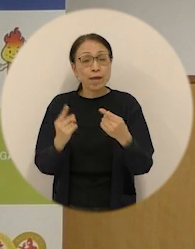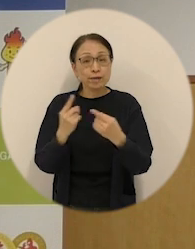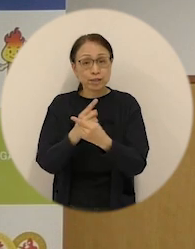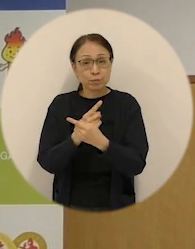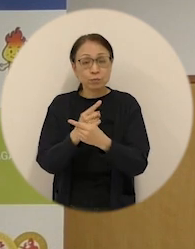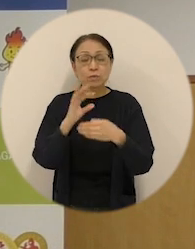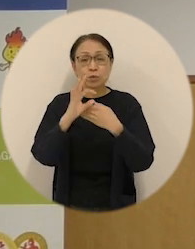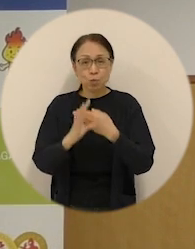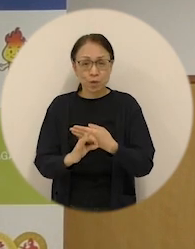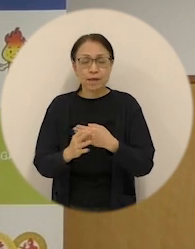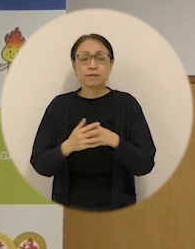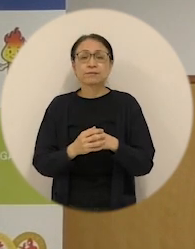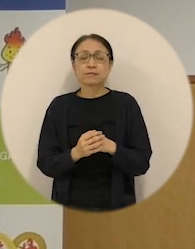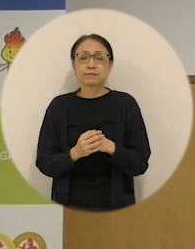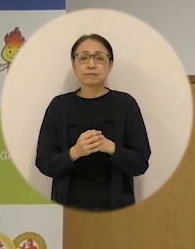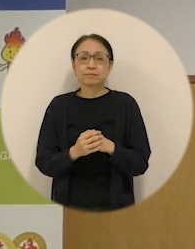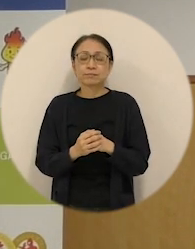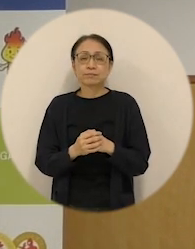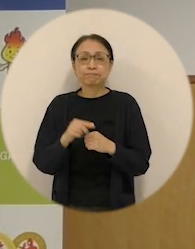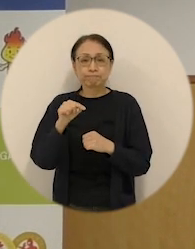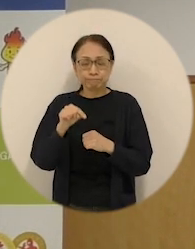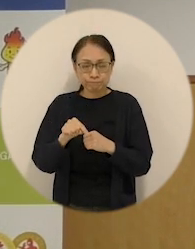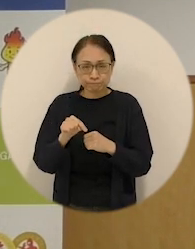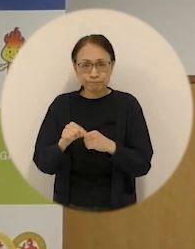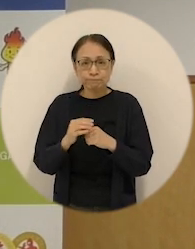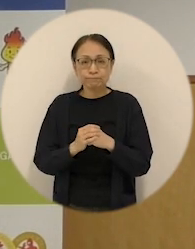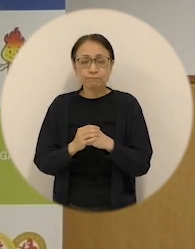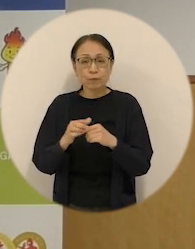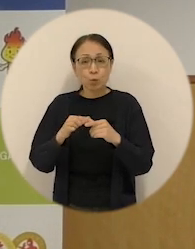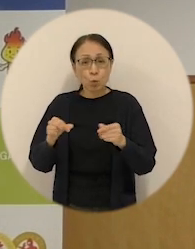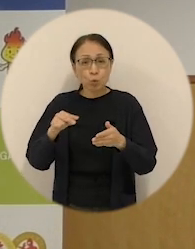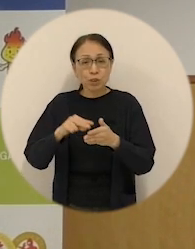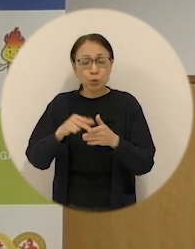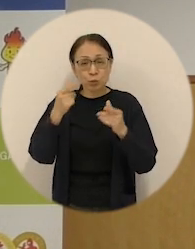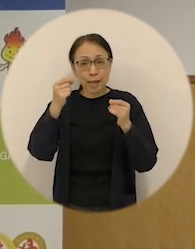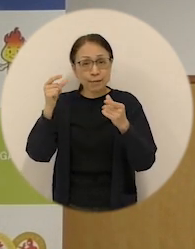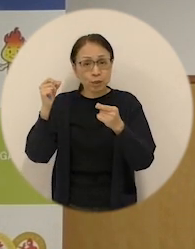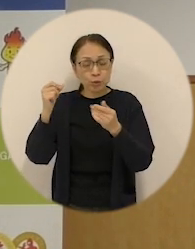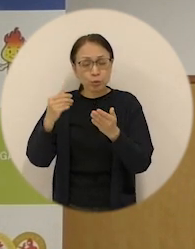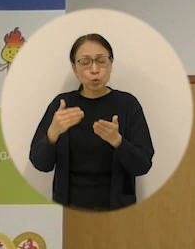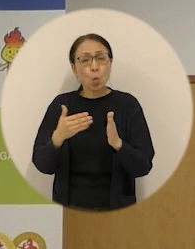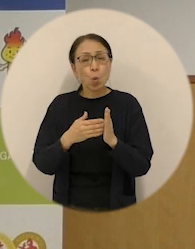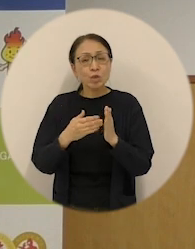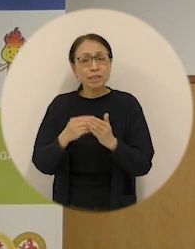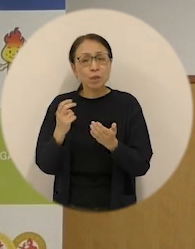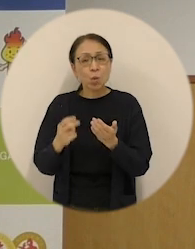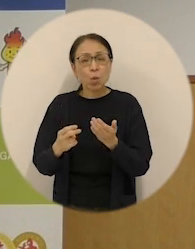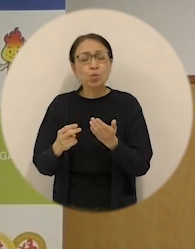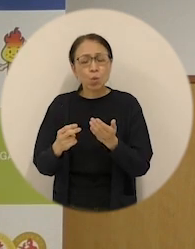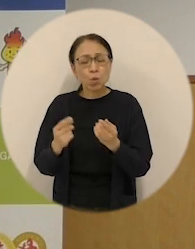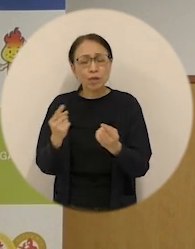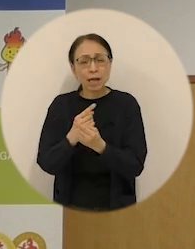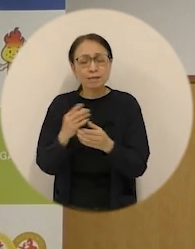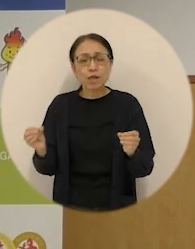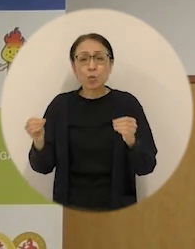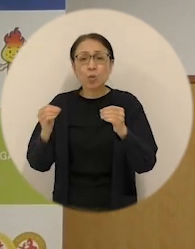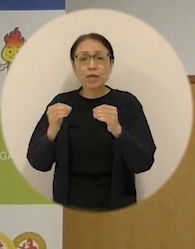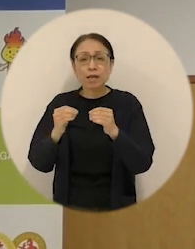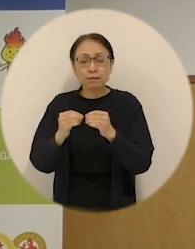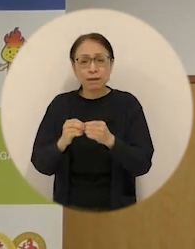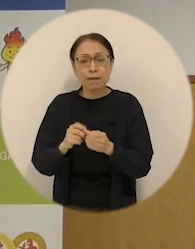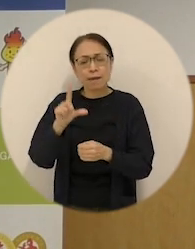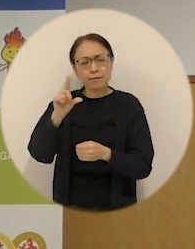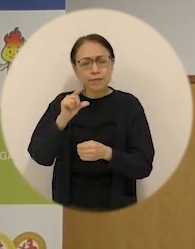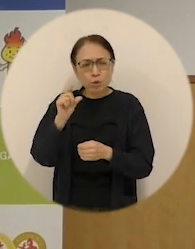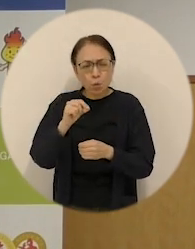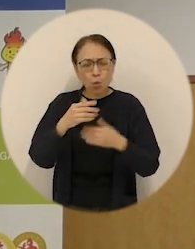条例であります。本案は国立大学法人法の一部改正に伴い、引用条項の